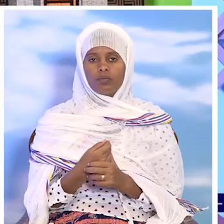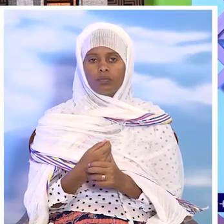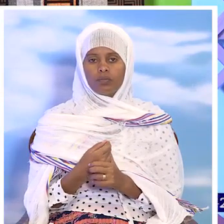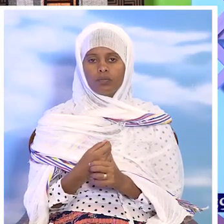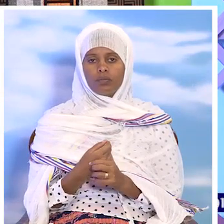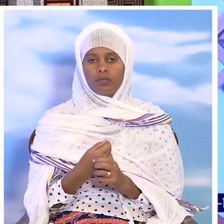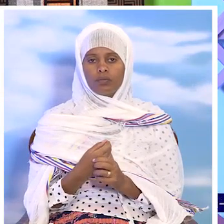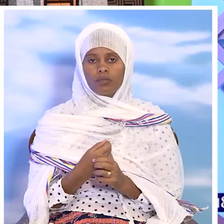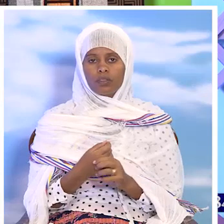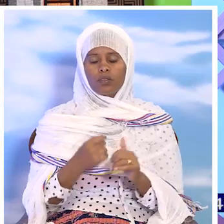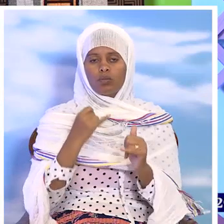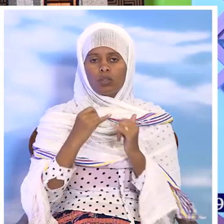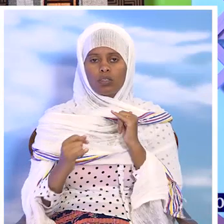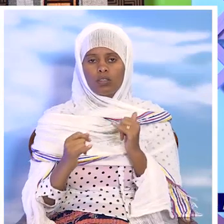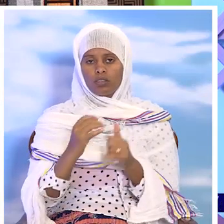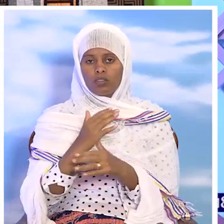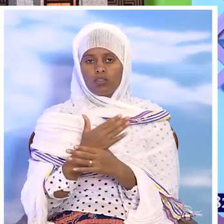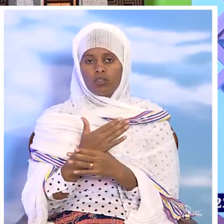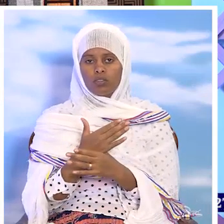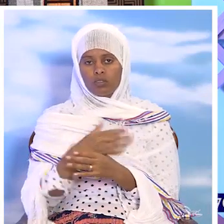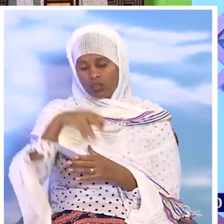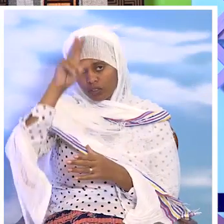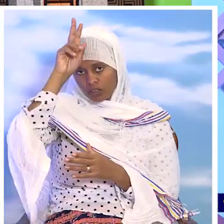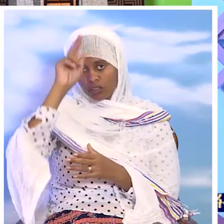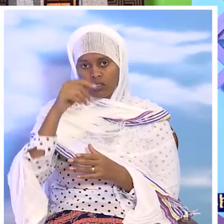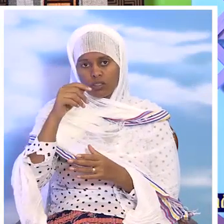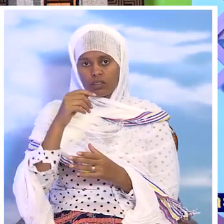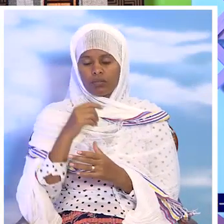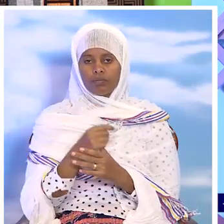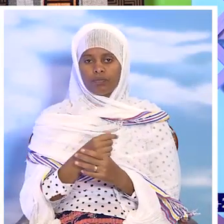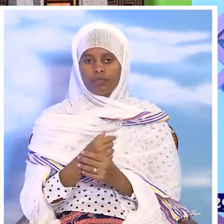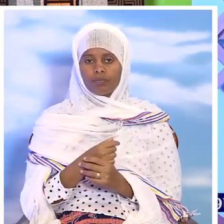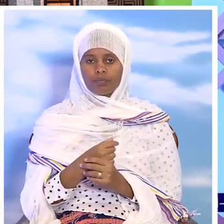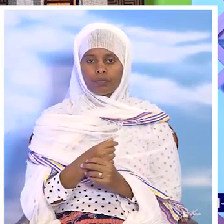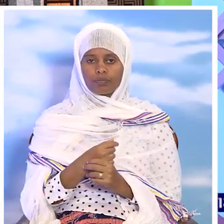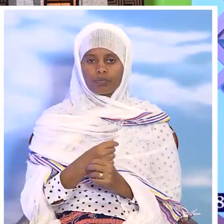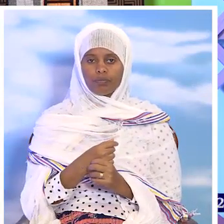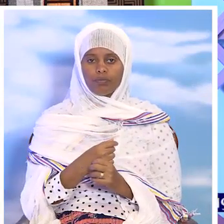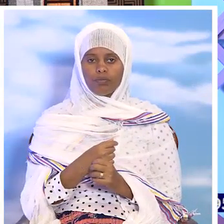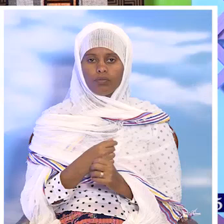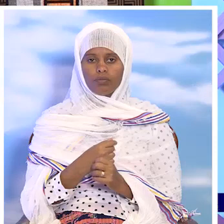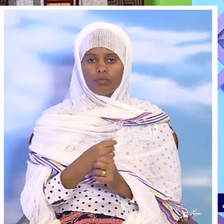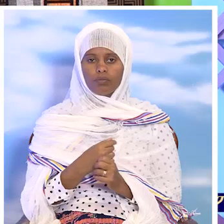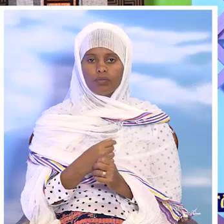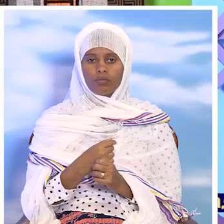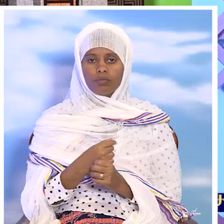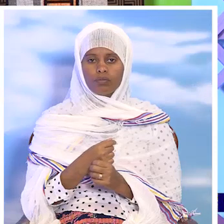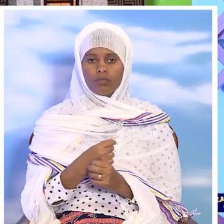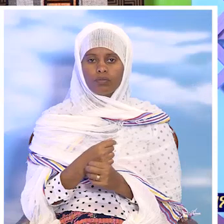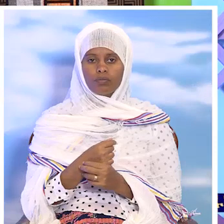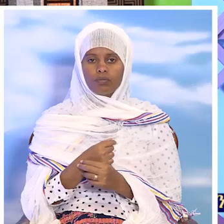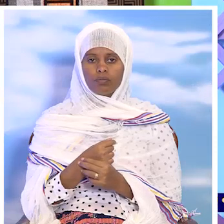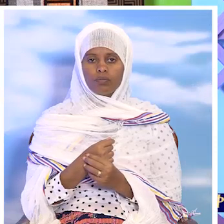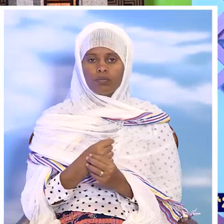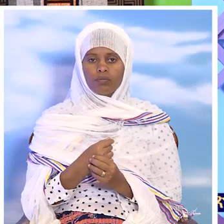ክርስቶስ ኣምላኽና። ኣብታ መወዳእታ ዝፈተኖ ፀላእ ሰኒያ ዲያብሎስ ድማኒ ወእምዚ ነስኦ ዲያብሎስ ውሰደብ ነዋህ ጥቀ ይብል ማለት